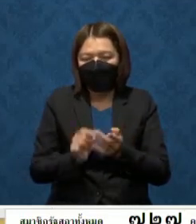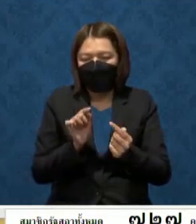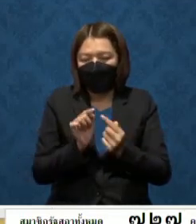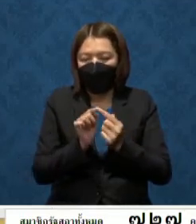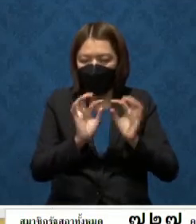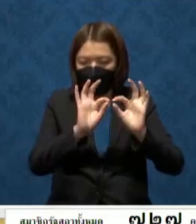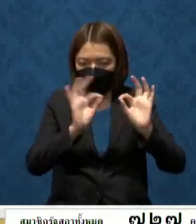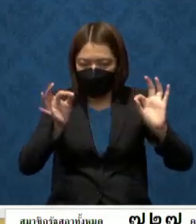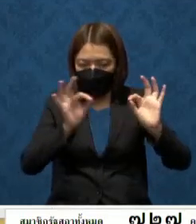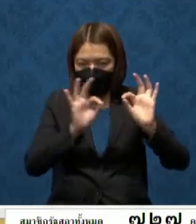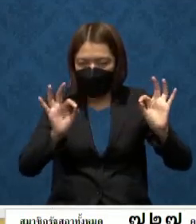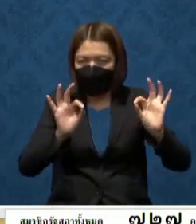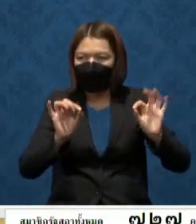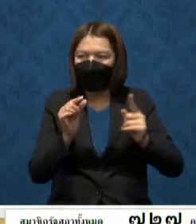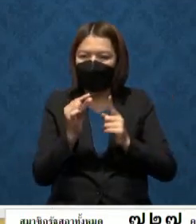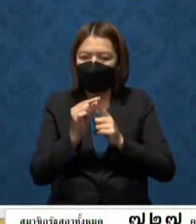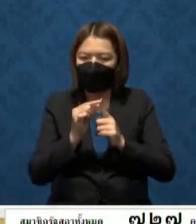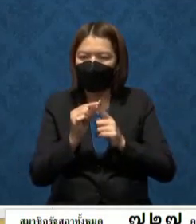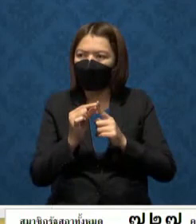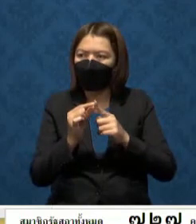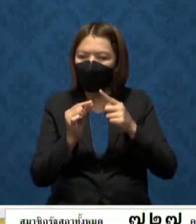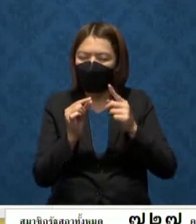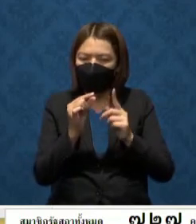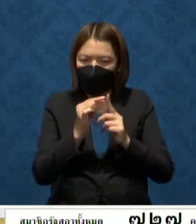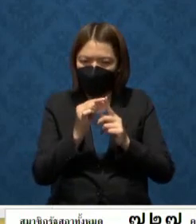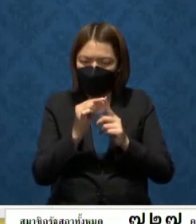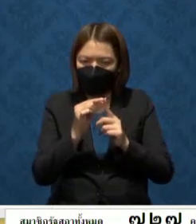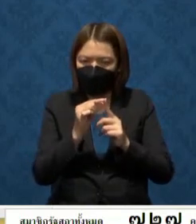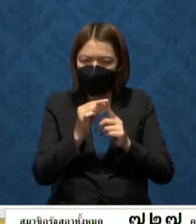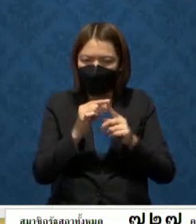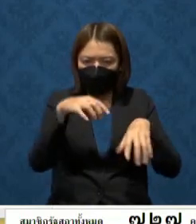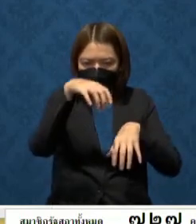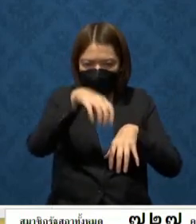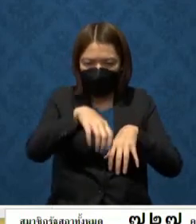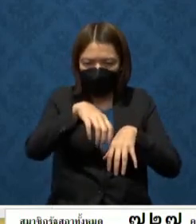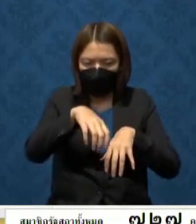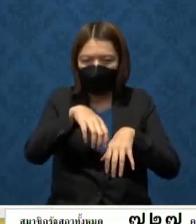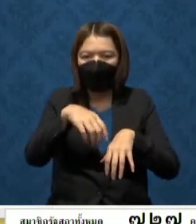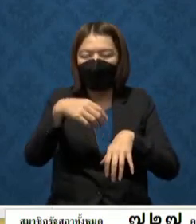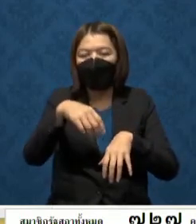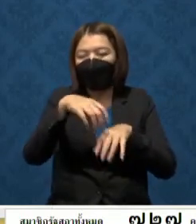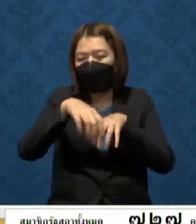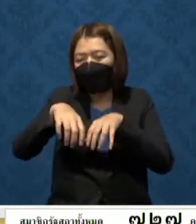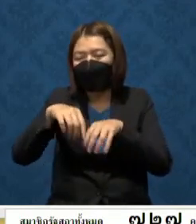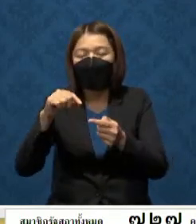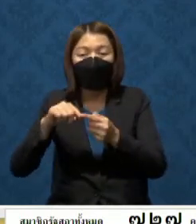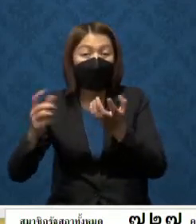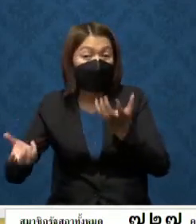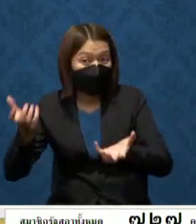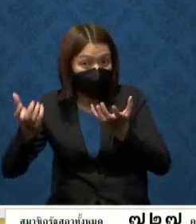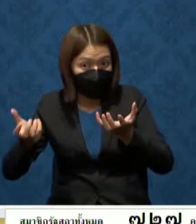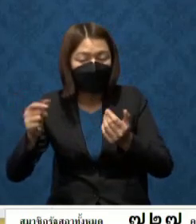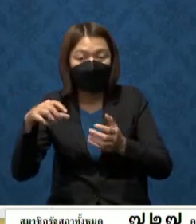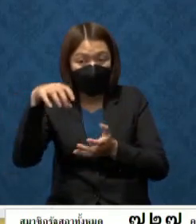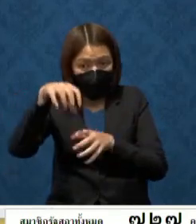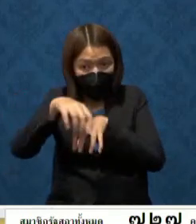ในมาต่า 3 อยู่ 2 คำคำแรกกคอคำวาน่วยงานในกระบวนการยุธีธรรมจากขอความเดิมที่